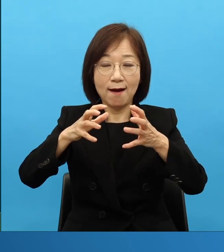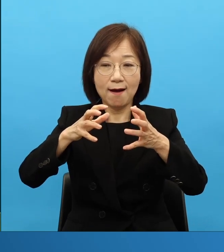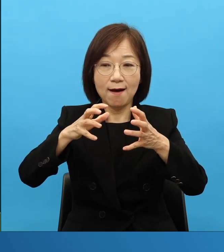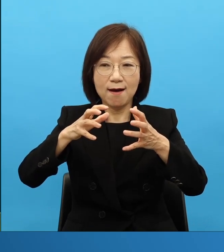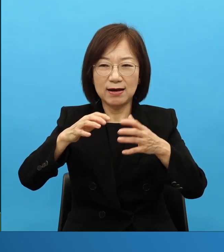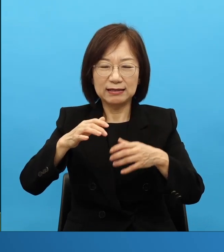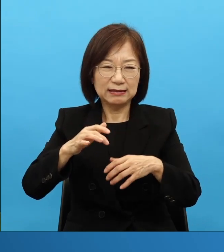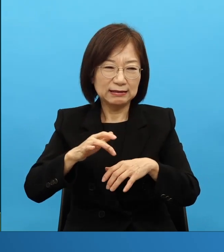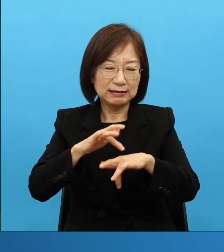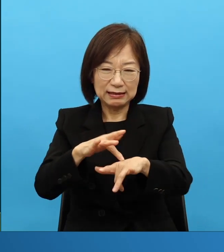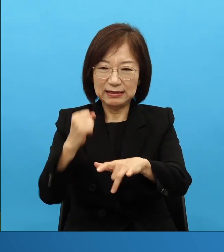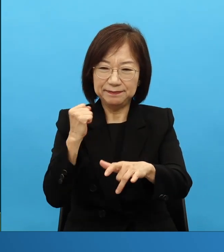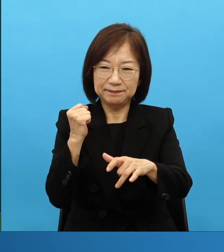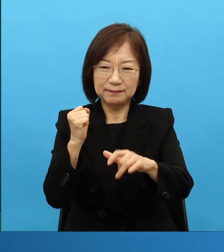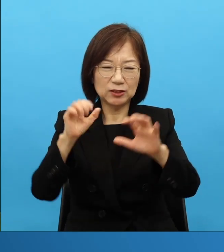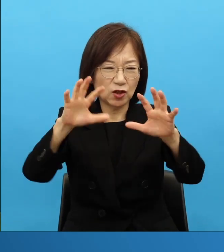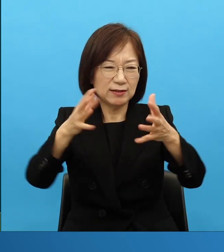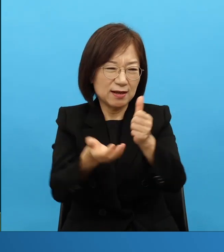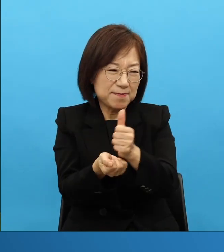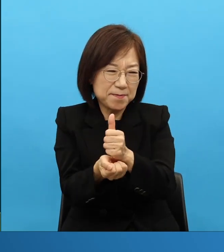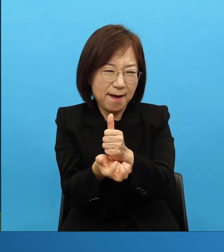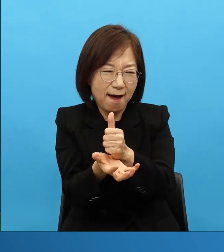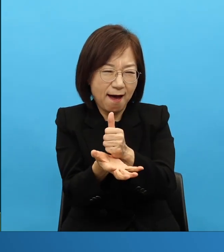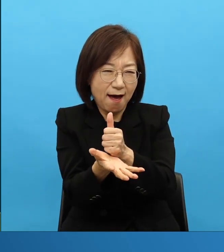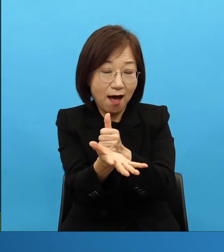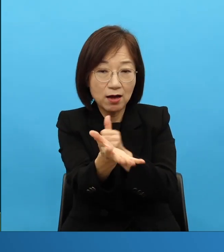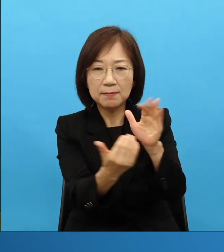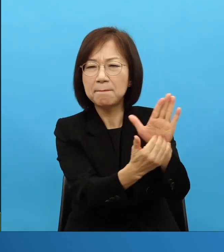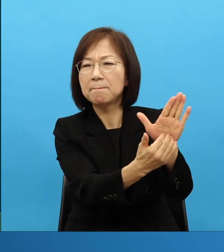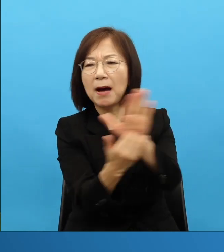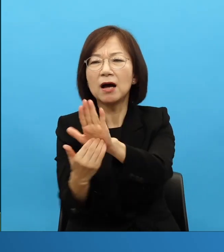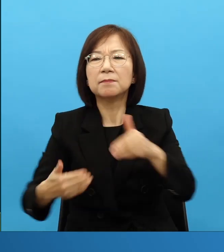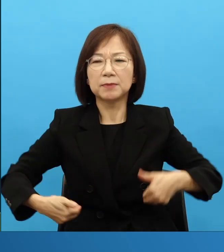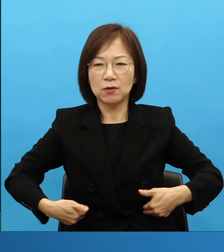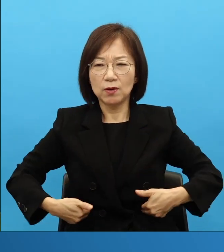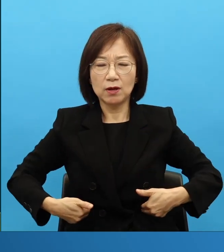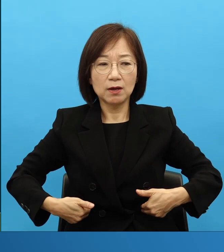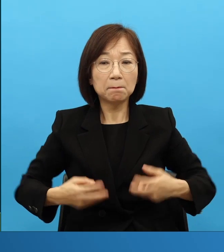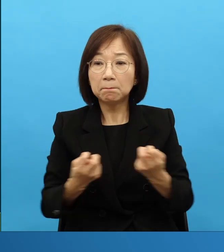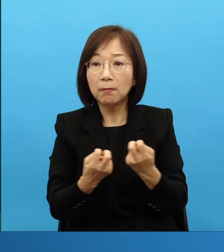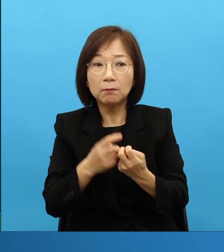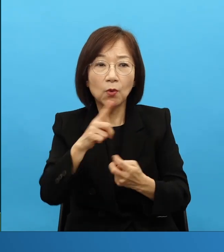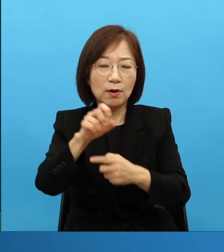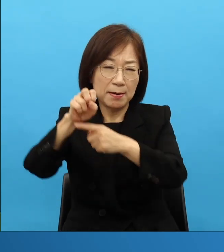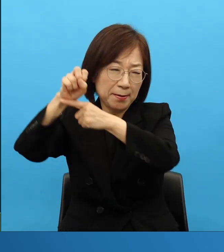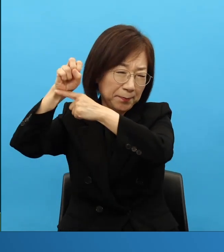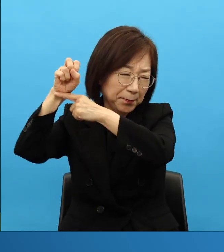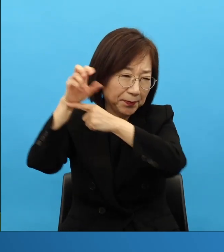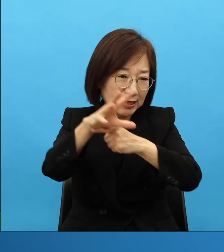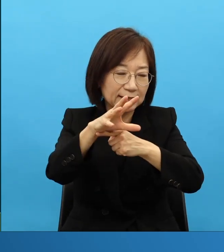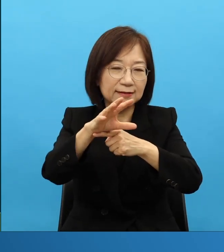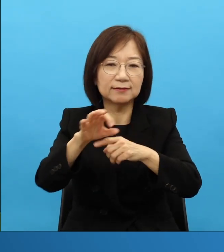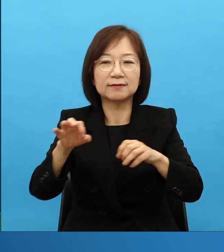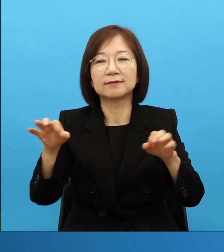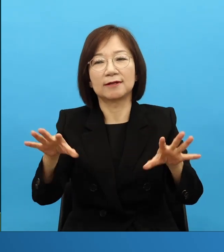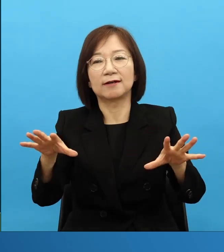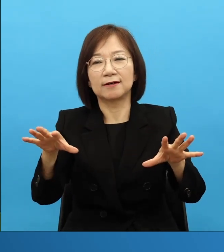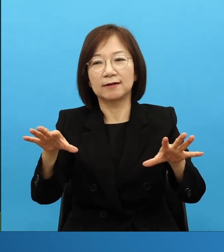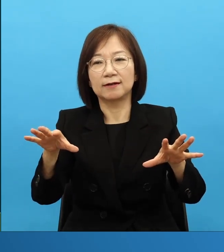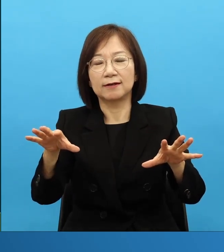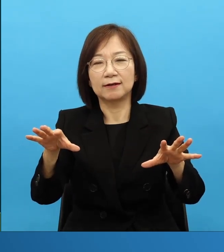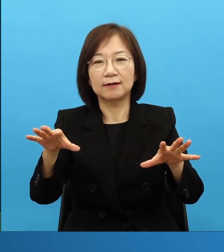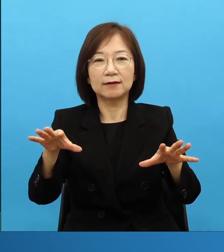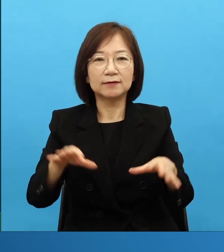되니까. Because you need to block that dark spiritual disaster. 비단어와 비추면 돼요. That's worse than COVID that they're spreading all throughout the world. You need to shine the